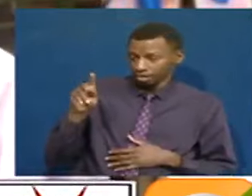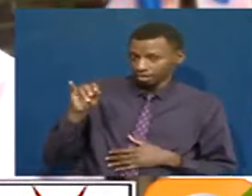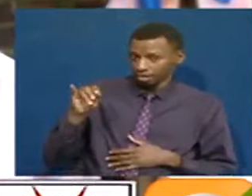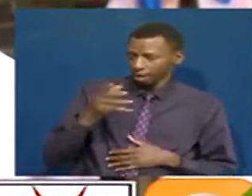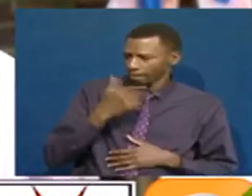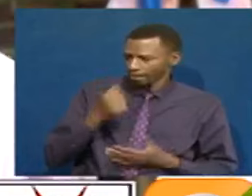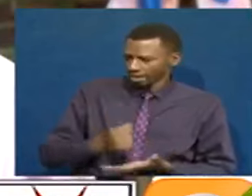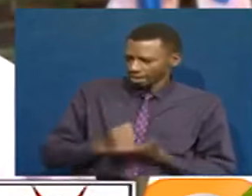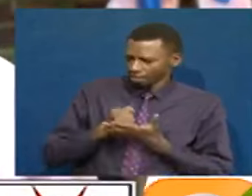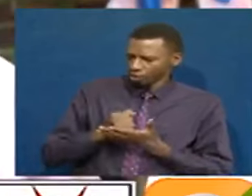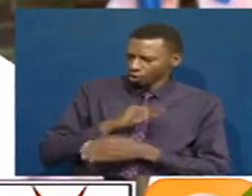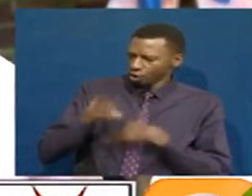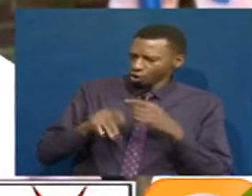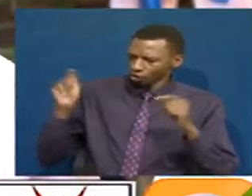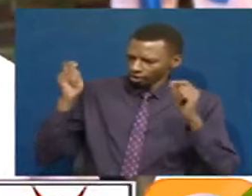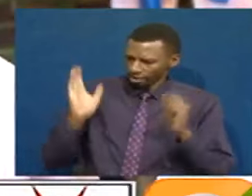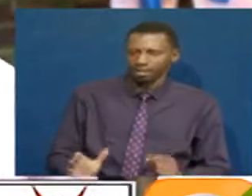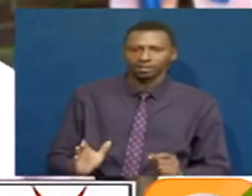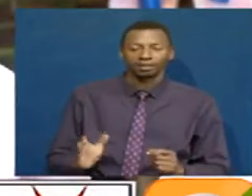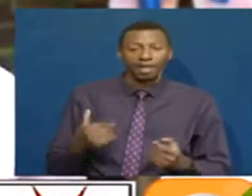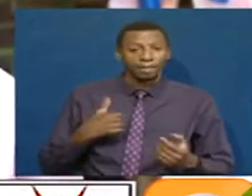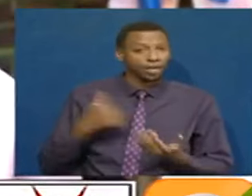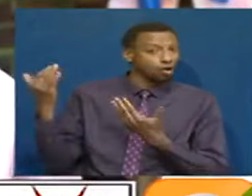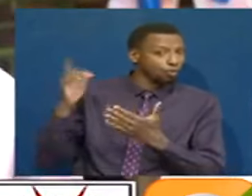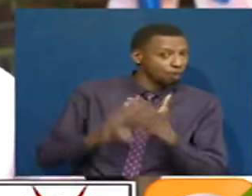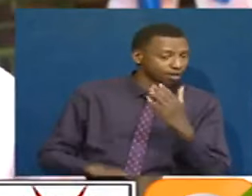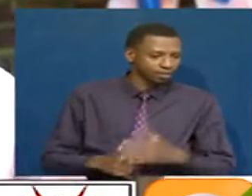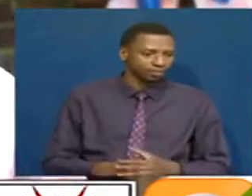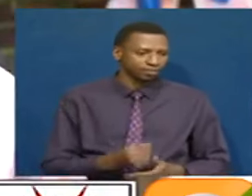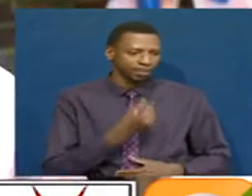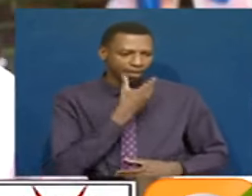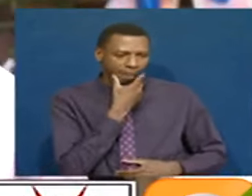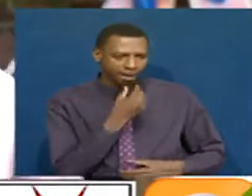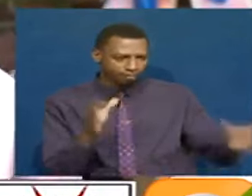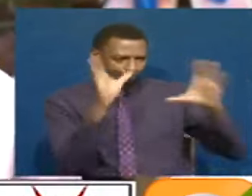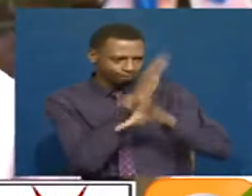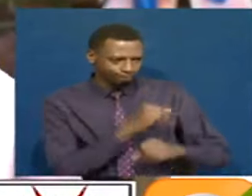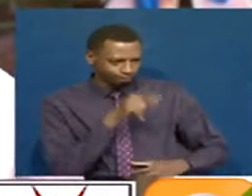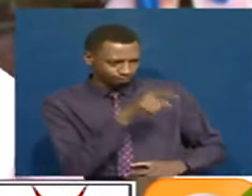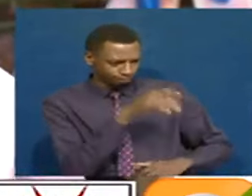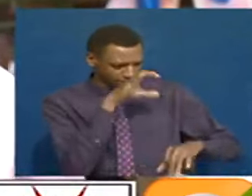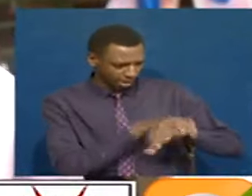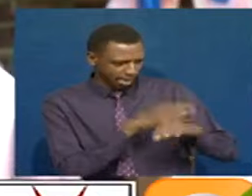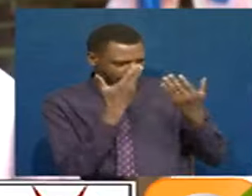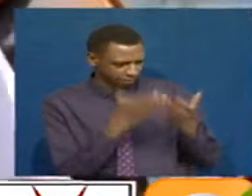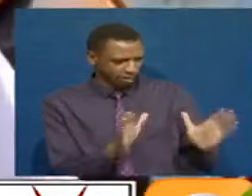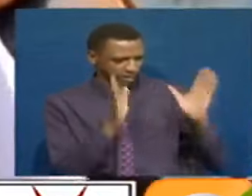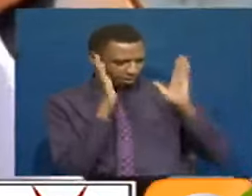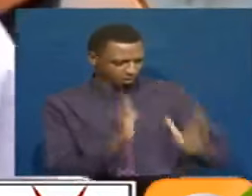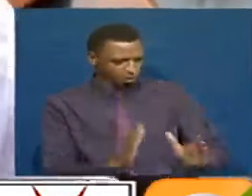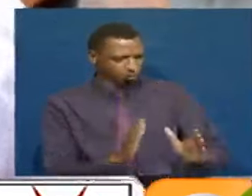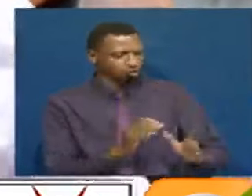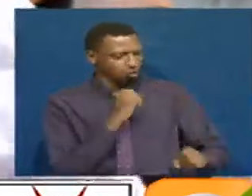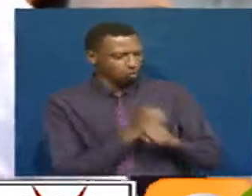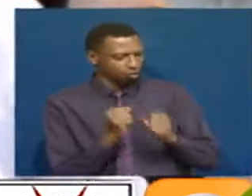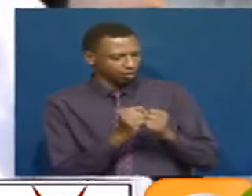asaidie Kenya. Na natarajia sasa Mr. President umepata mtu mwenye mnaenda kufanya kazi na yeye si kufutana. Ile